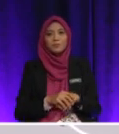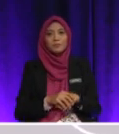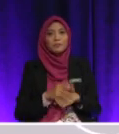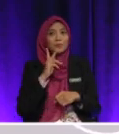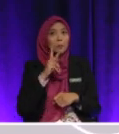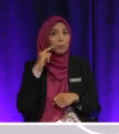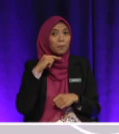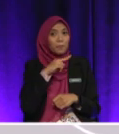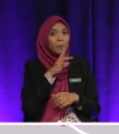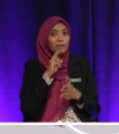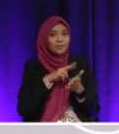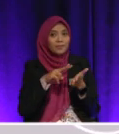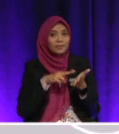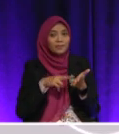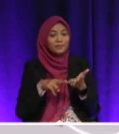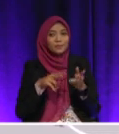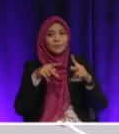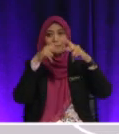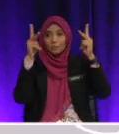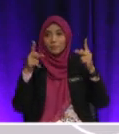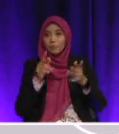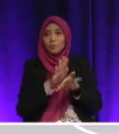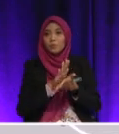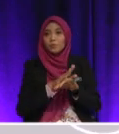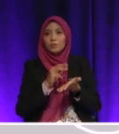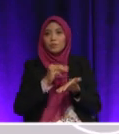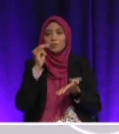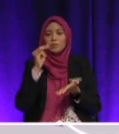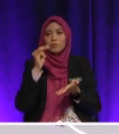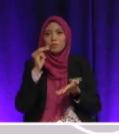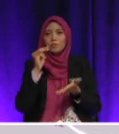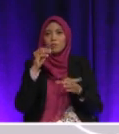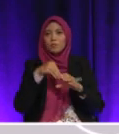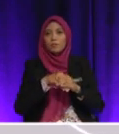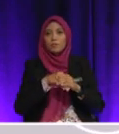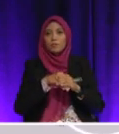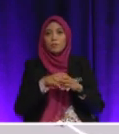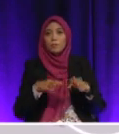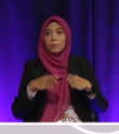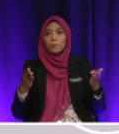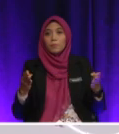yang terakhir pemeriksaan Sekolah Menengah dikendalikan dalam bahasa Inggris